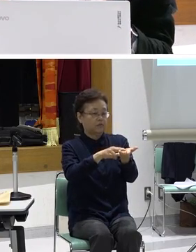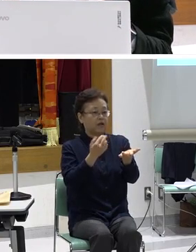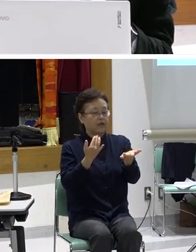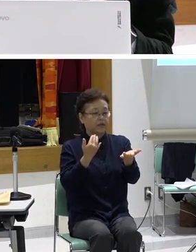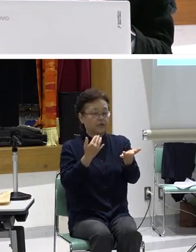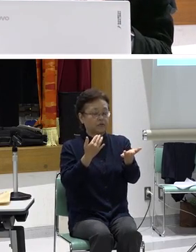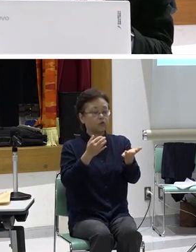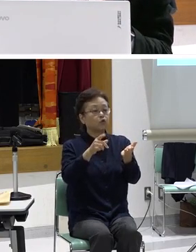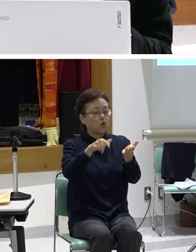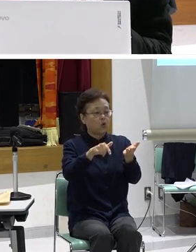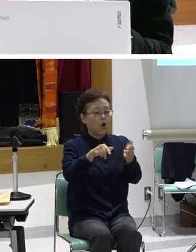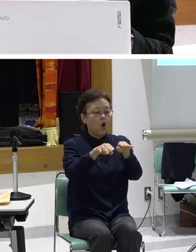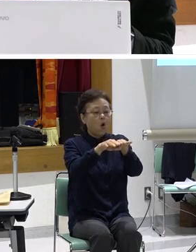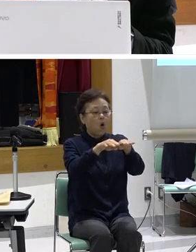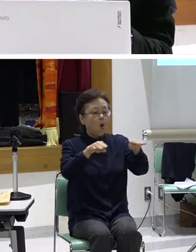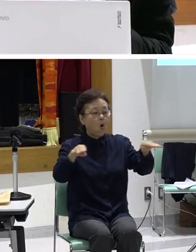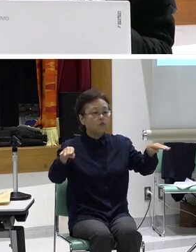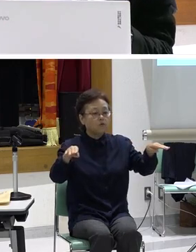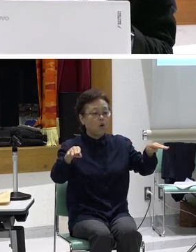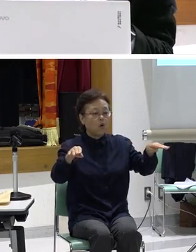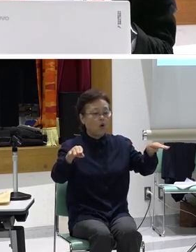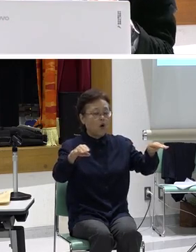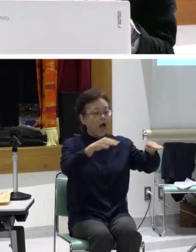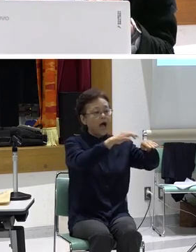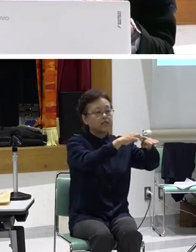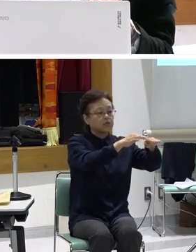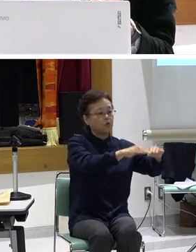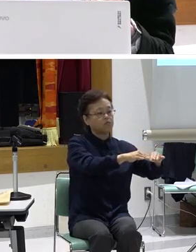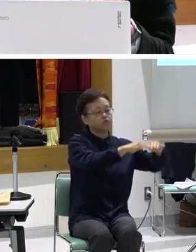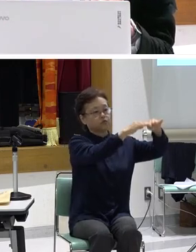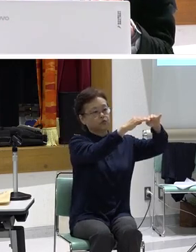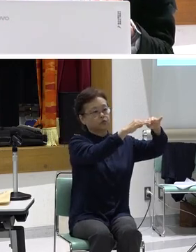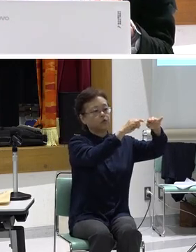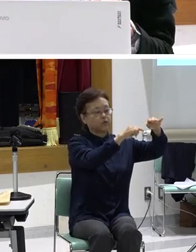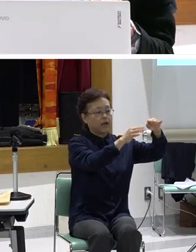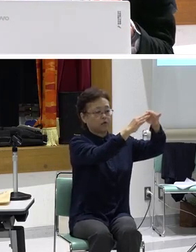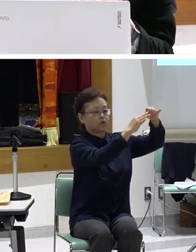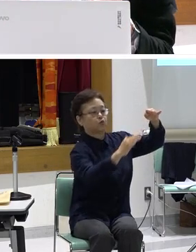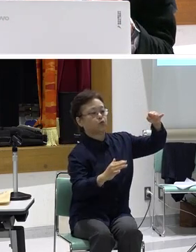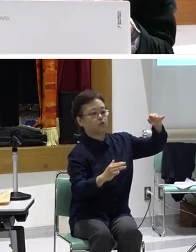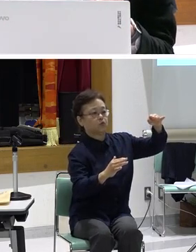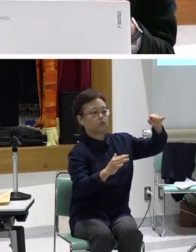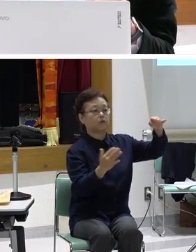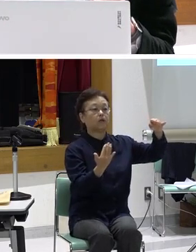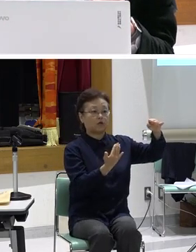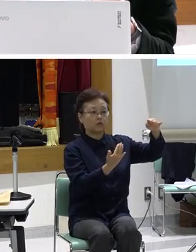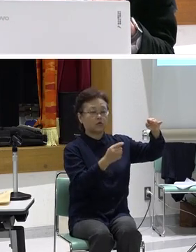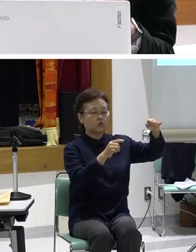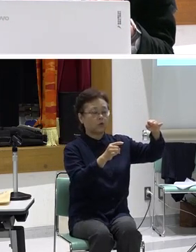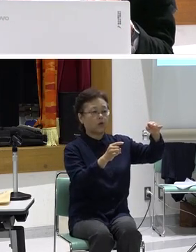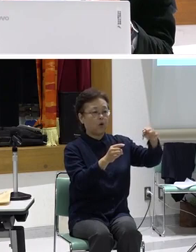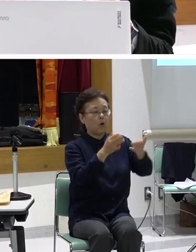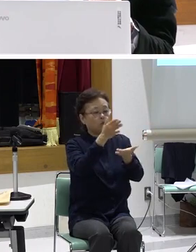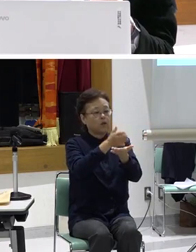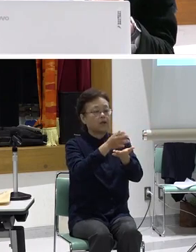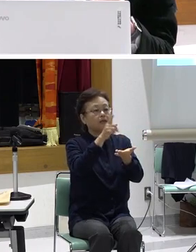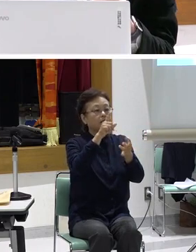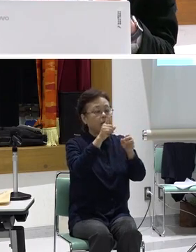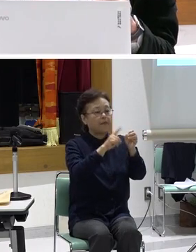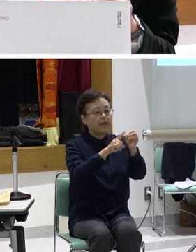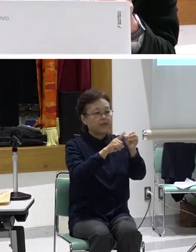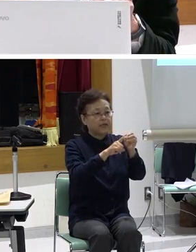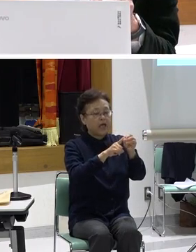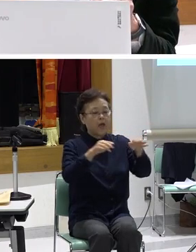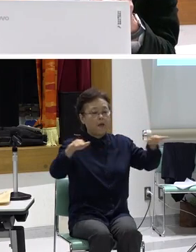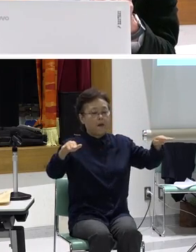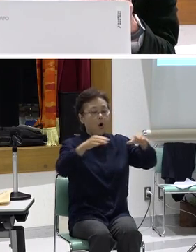ホームの端のところをギリギリキュッと上げると急勾配になるんですね。そうならないように真ん中のところからじわ